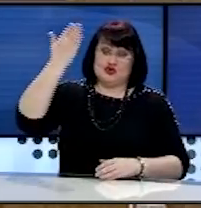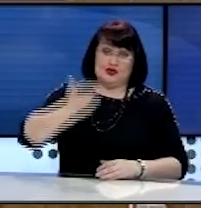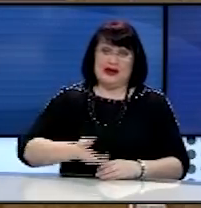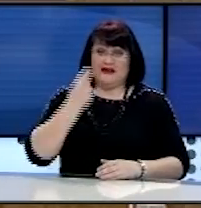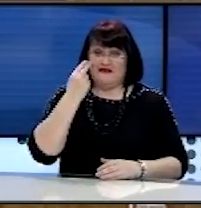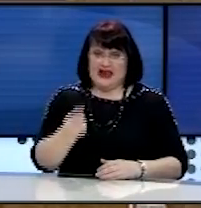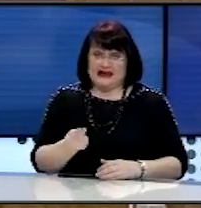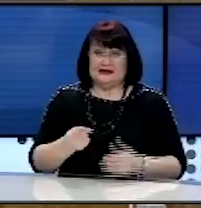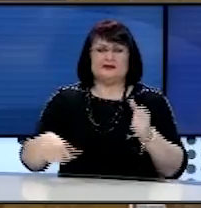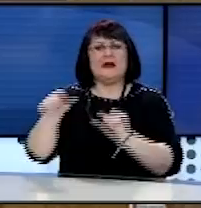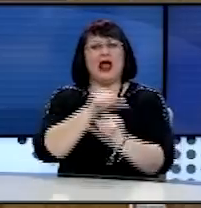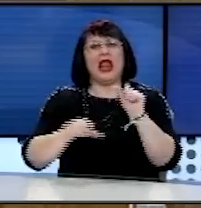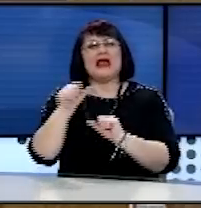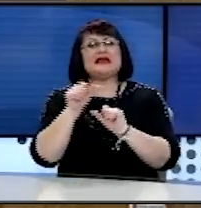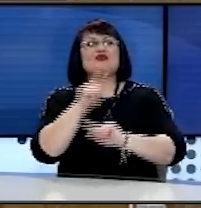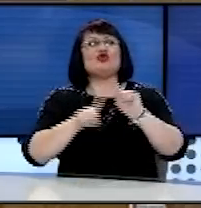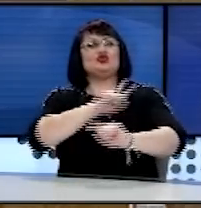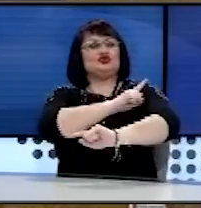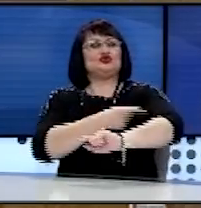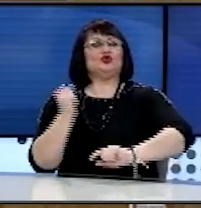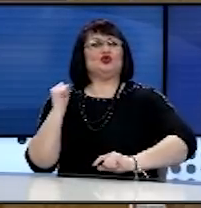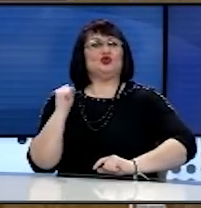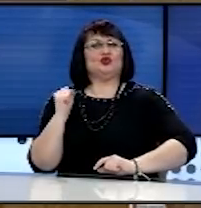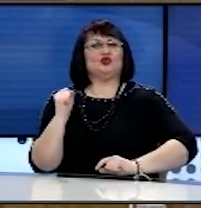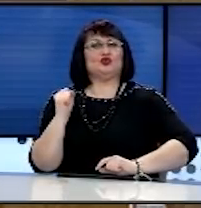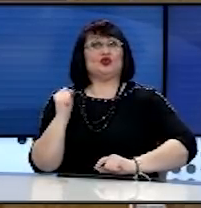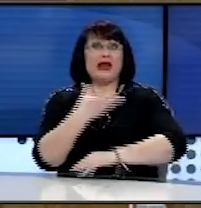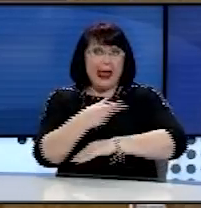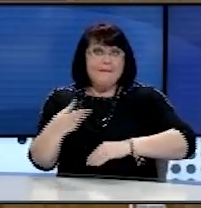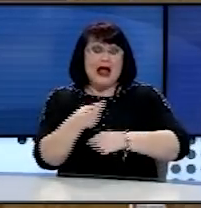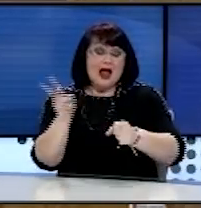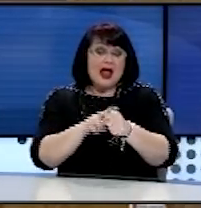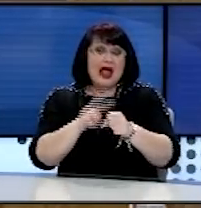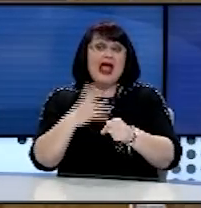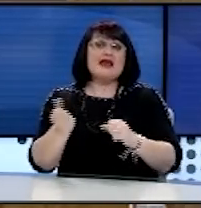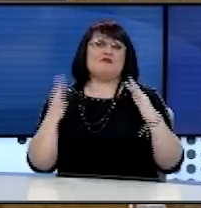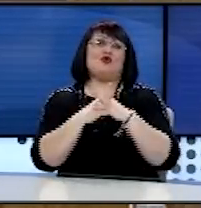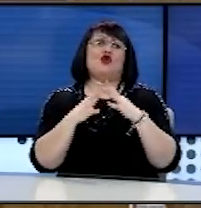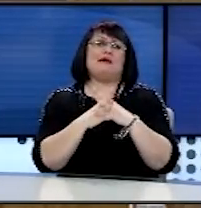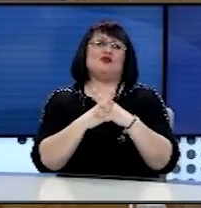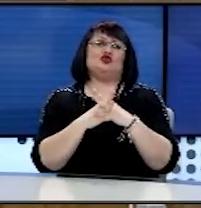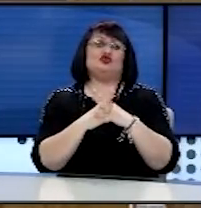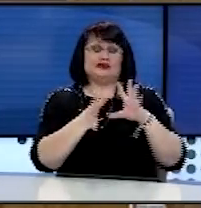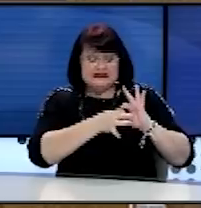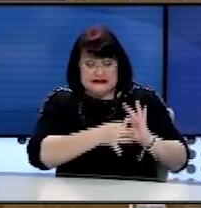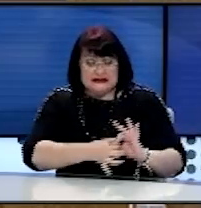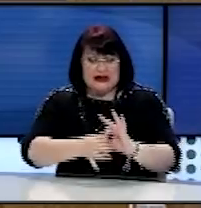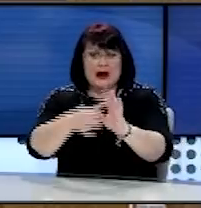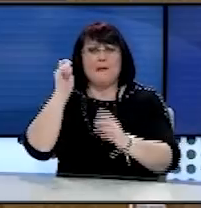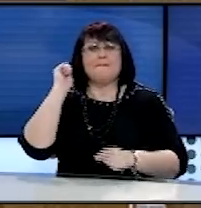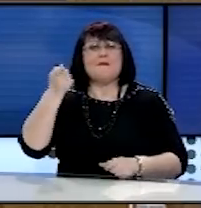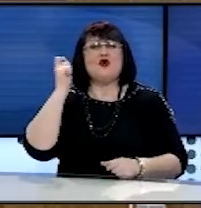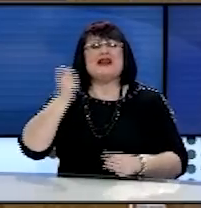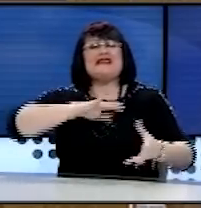αποδείξει ότι η αλλαγή στο συσχετισμό δύναμης δεν γίνεται ποτέ ανέμακτα. Ο πόλεμος είναι η συνέχιση της πολιτικής